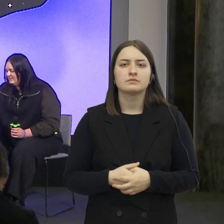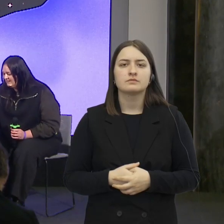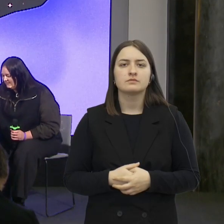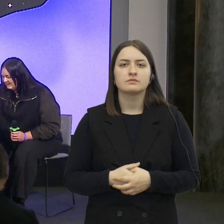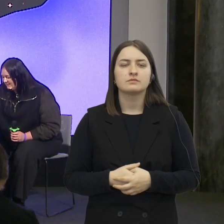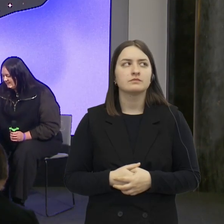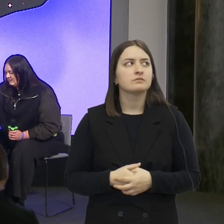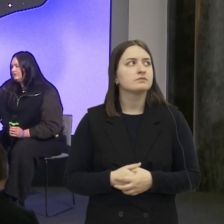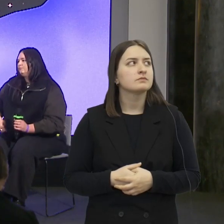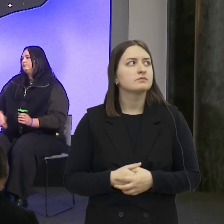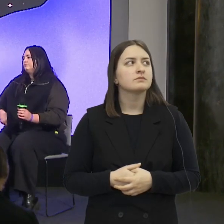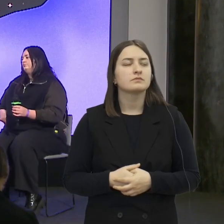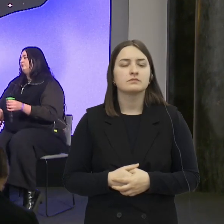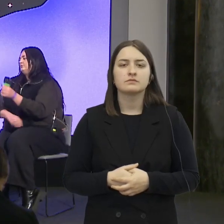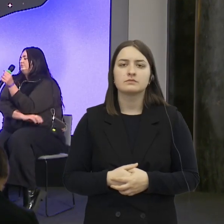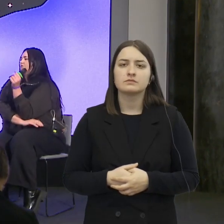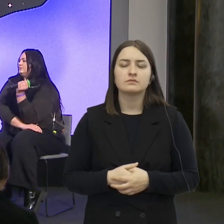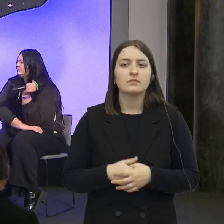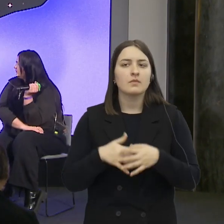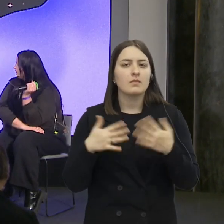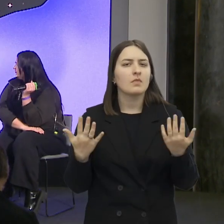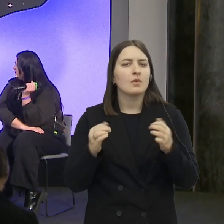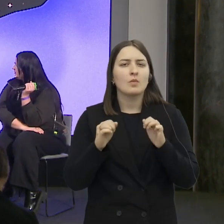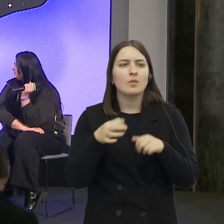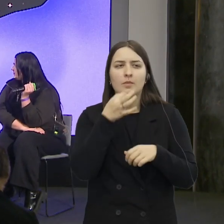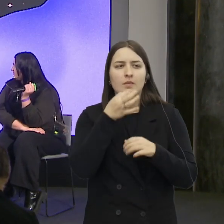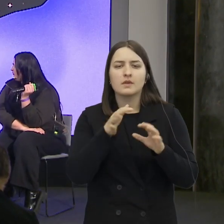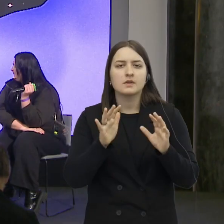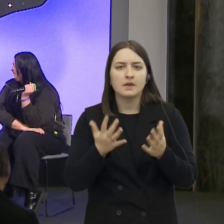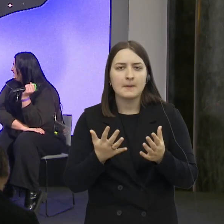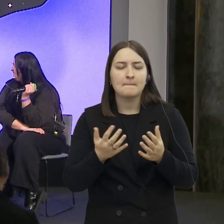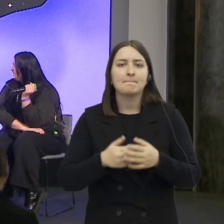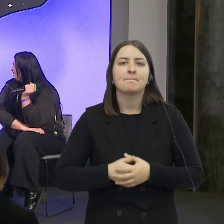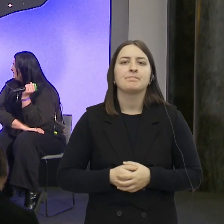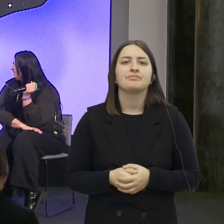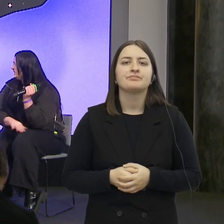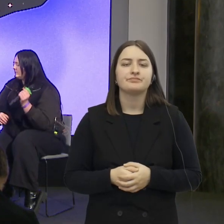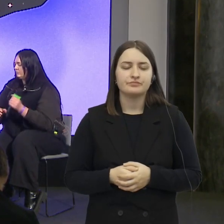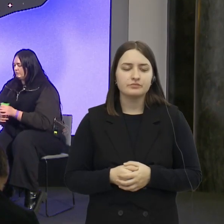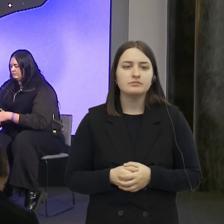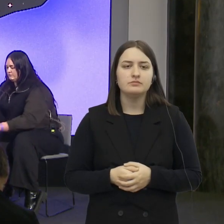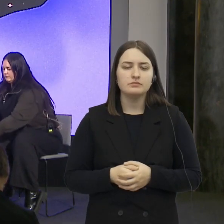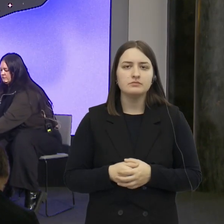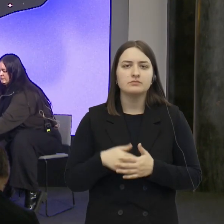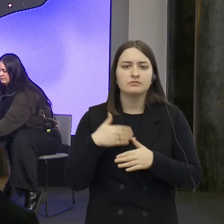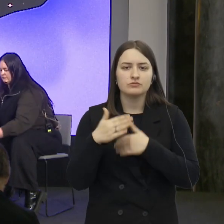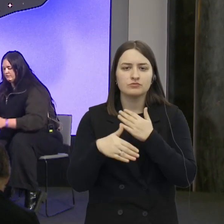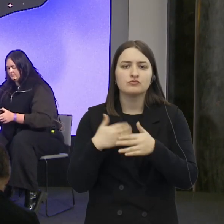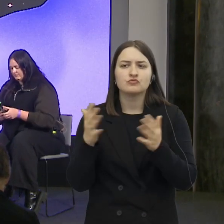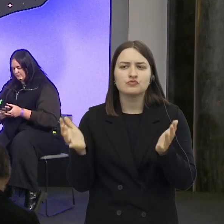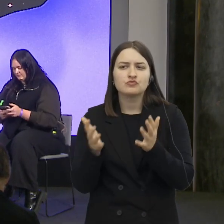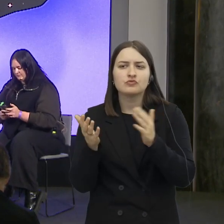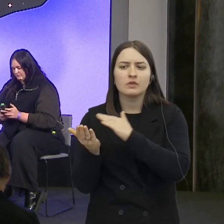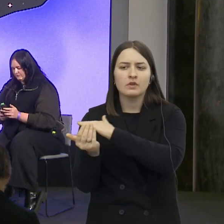Tai aš galiu tiesiog pasakyti, kad mes toliau kviečiame labai trans asmenis ir